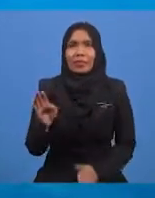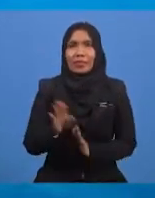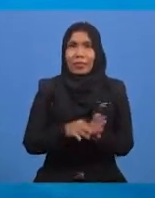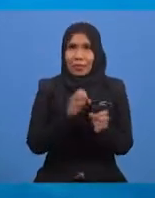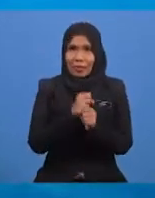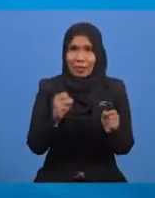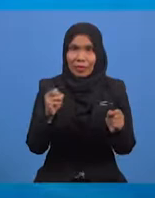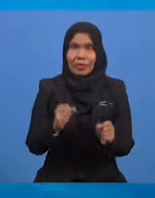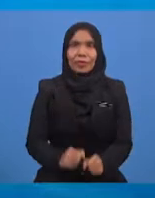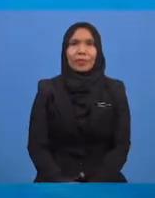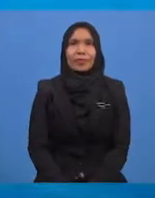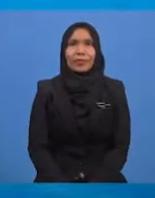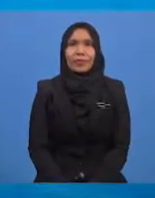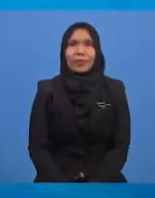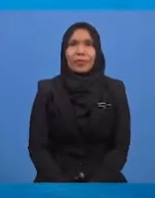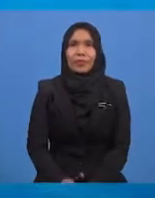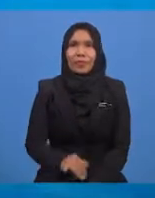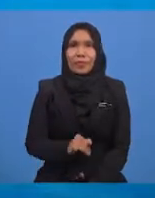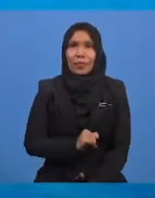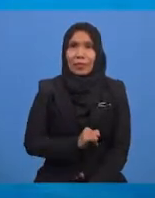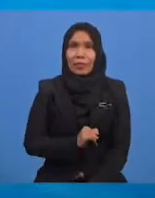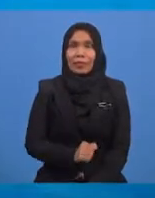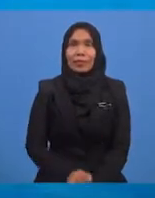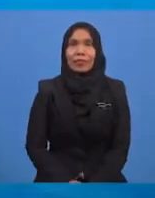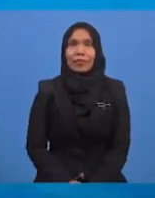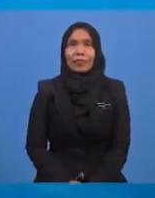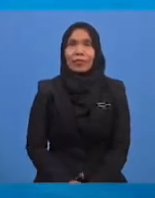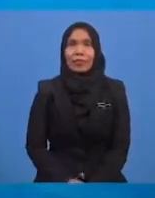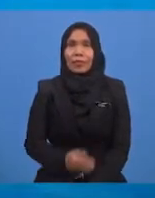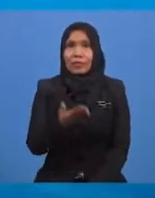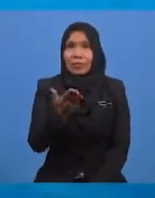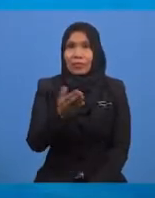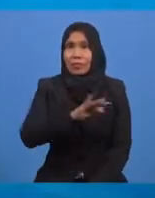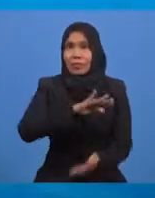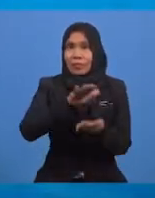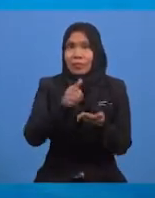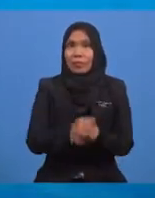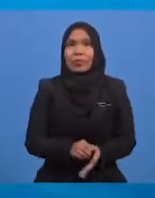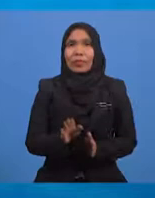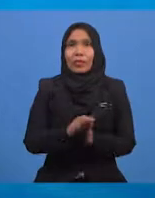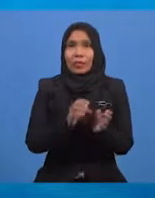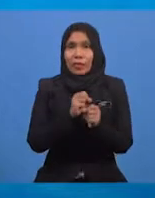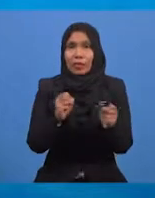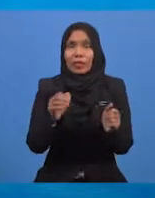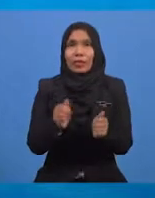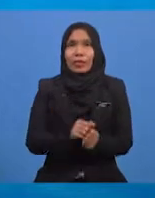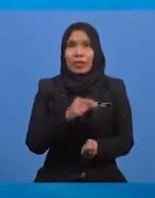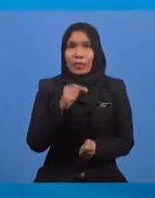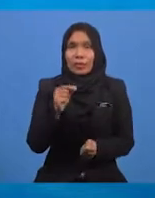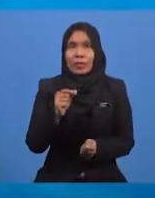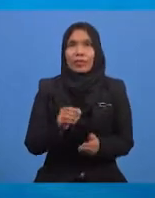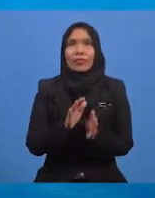pengajaran kita pada hari ini? Saya suruhkan supaya kamu semua bersedia dengan pen dan buku